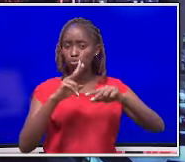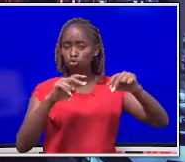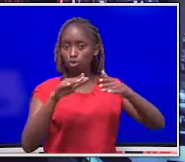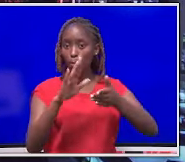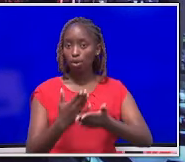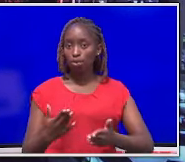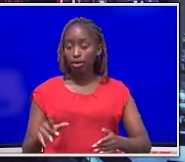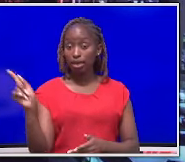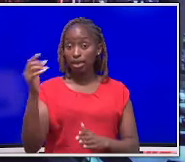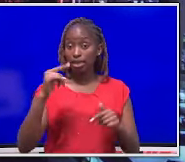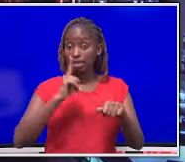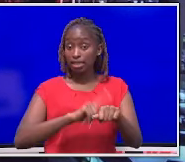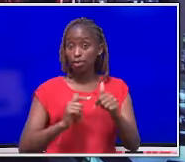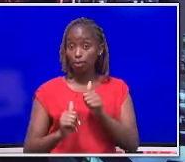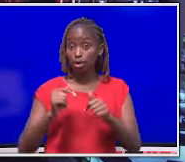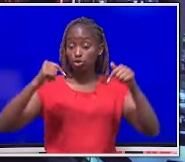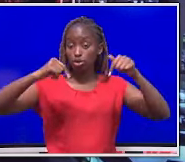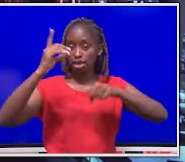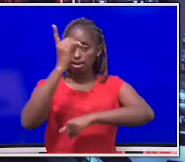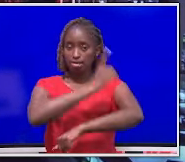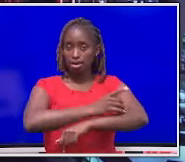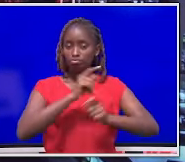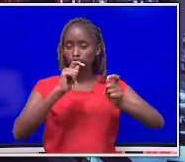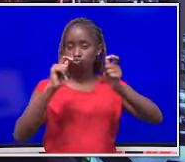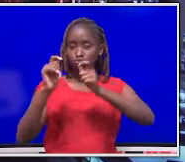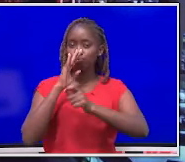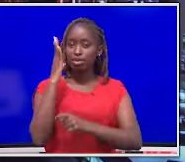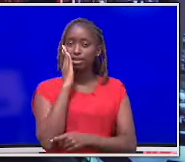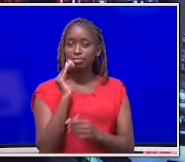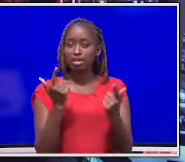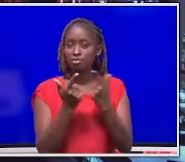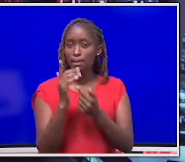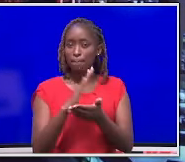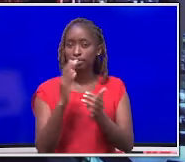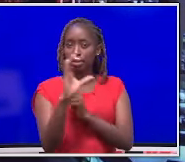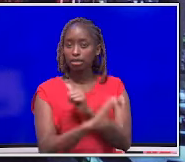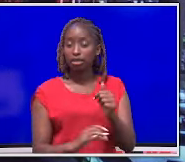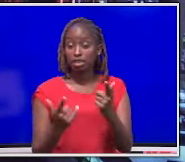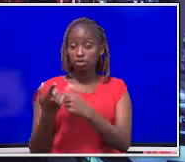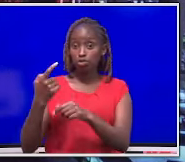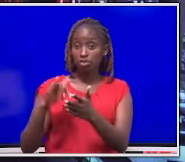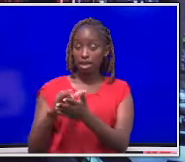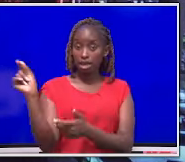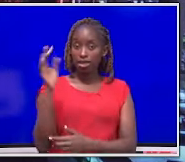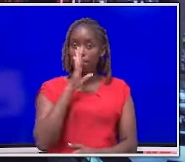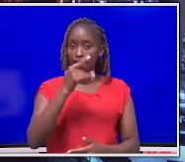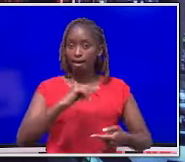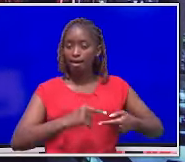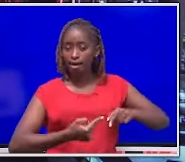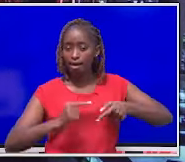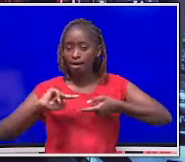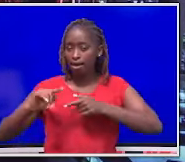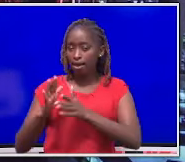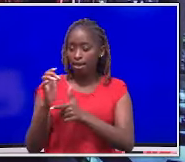Kenya wakati ambapo siku hii maandamano yameshuhudiwa humu nchini. Bali na maandamano, Wakenya wamejeruhiwa na pia kuna wale ambao